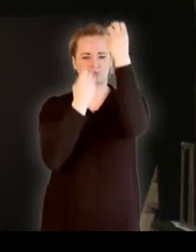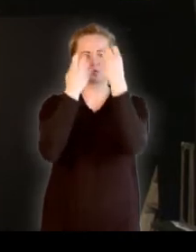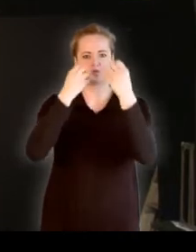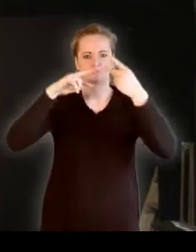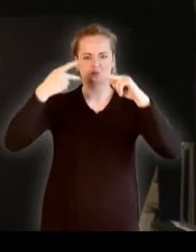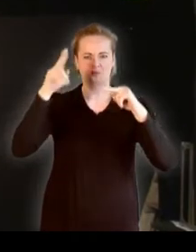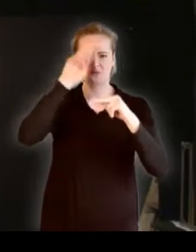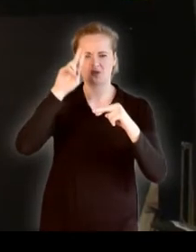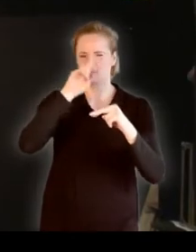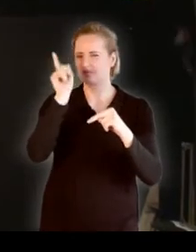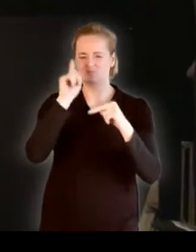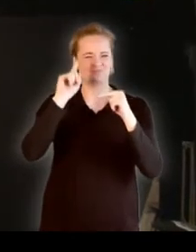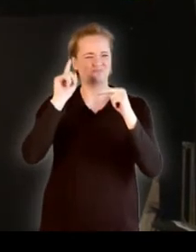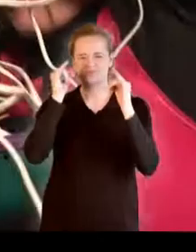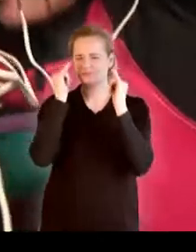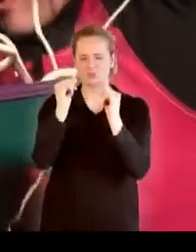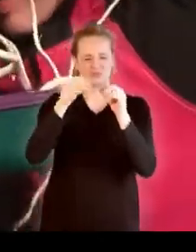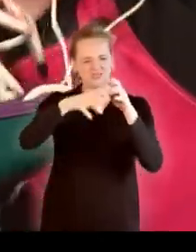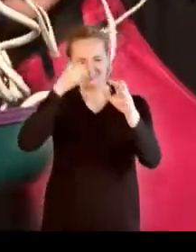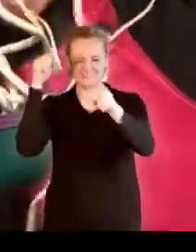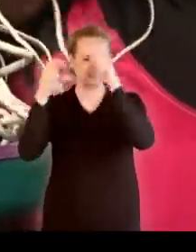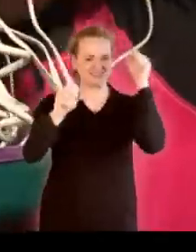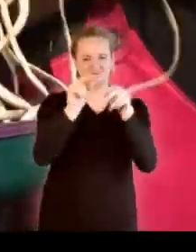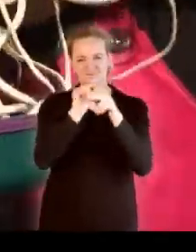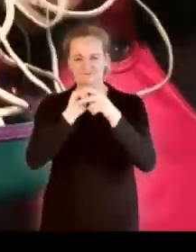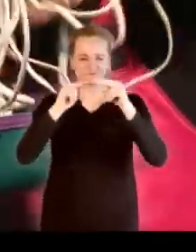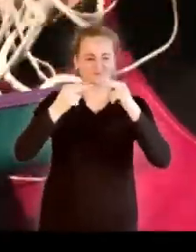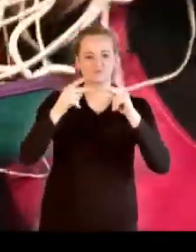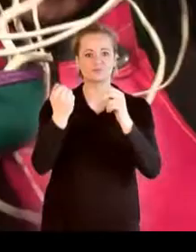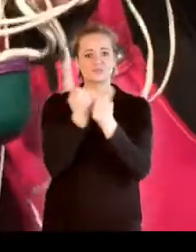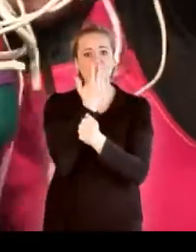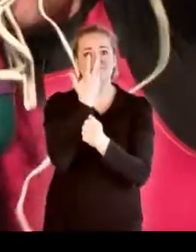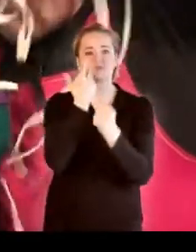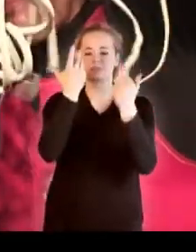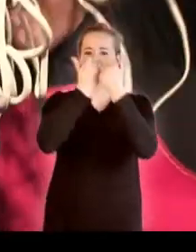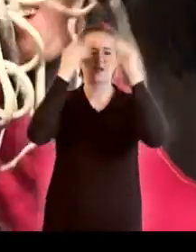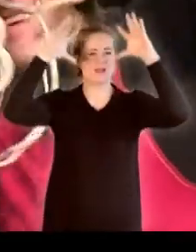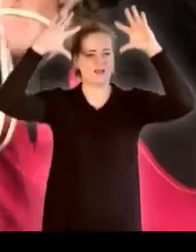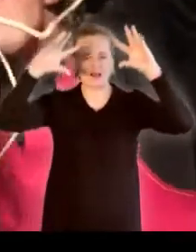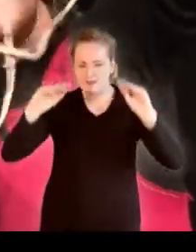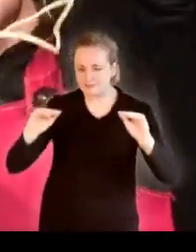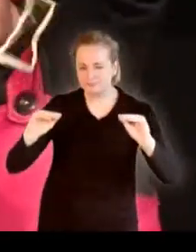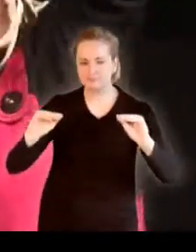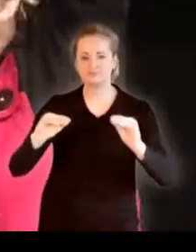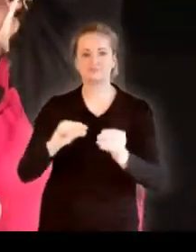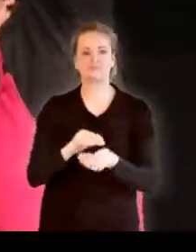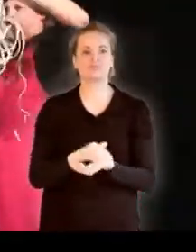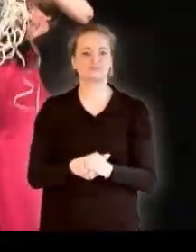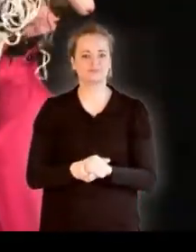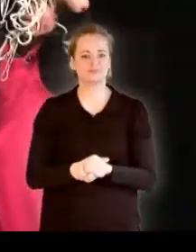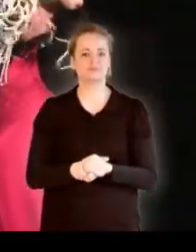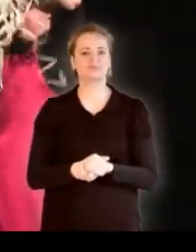atbėgo kitas policininkas ir įniko krapštytis dėžėje, kurioje įrengtas prietaisas, reguliuojantis šviesoforo